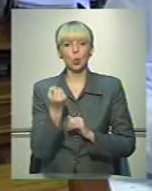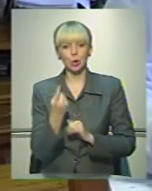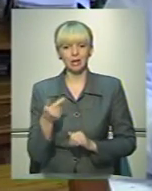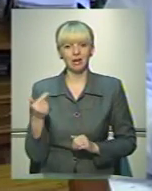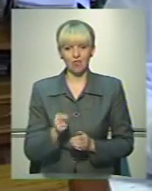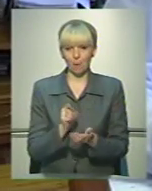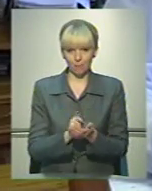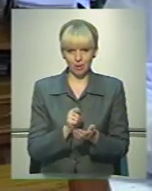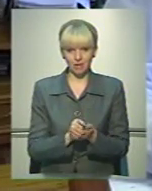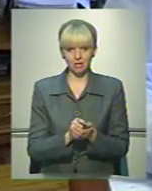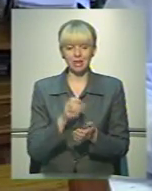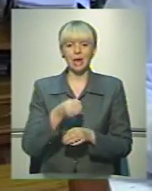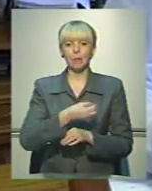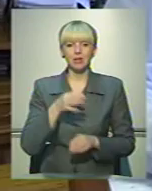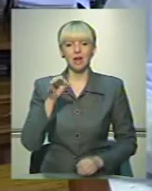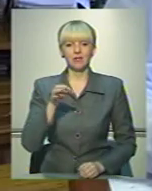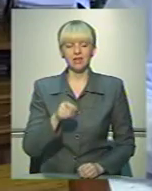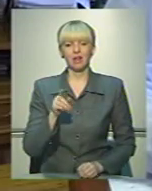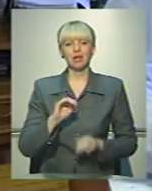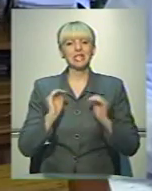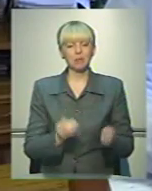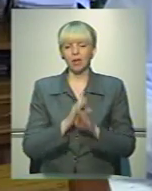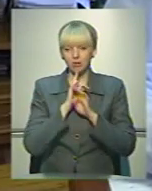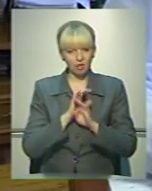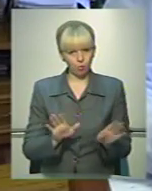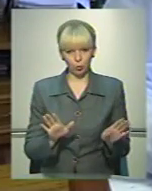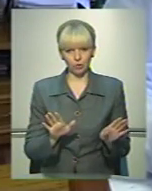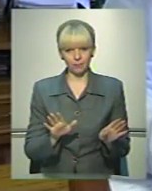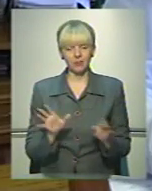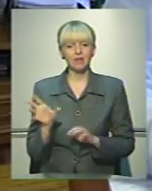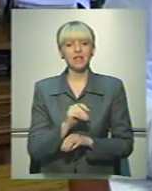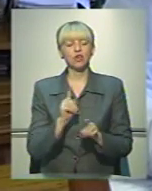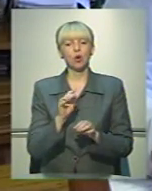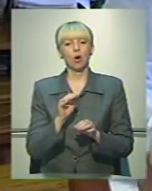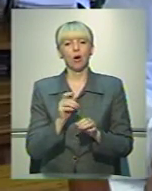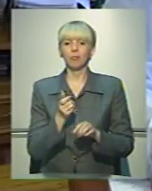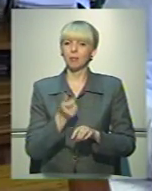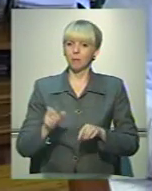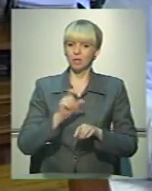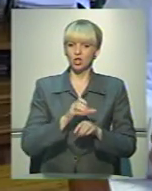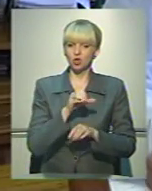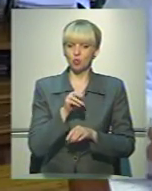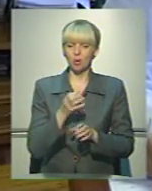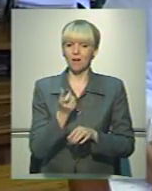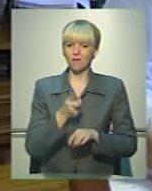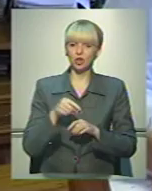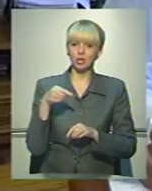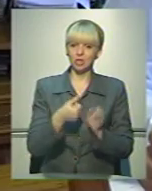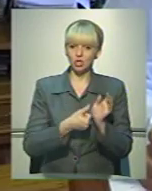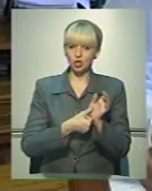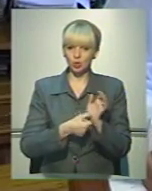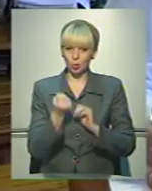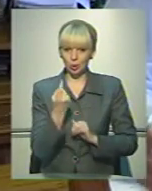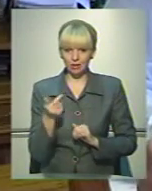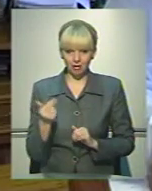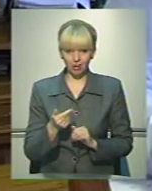1611 гривень пенсії, на 15% вона зменшуватись не буде. Вся, що вище, сума, яка вище